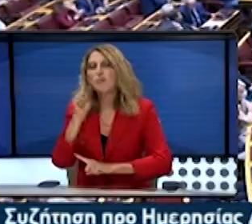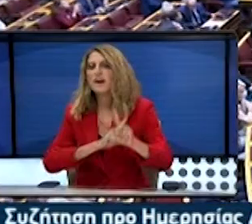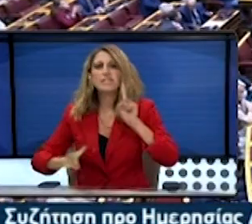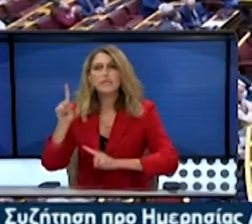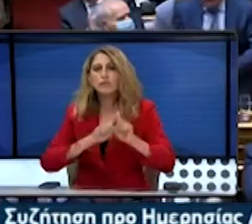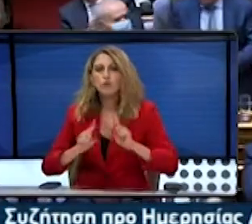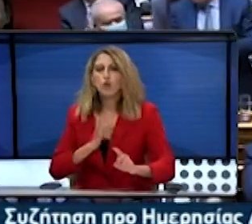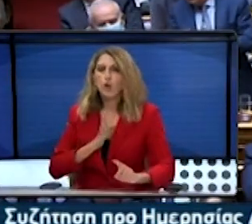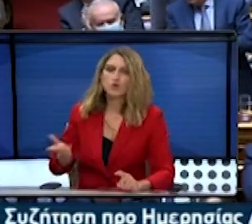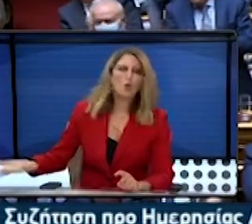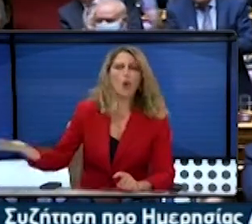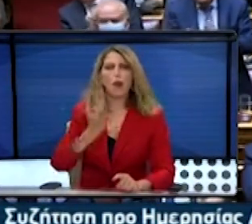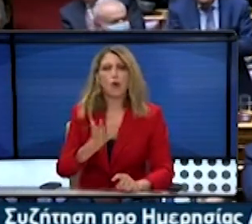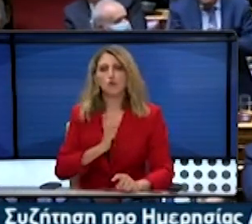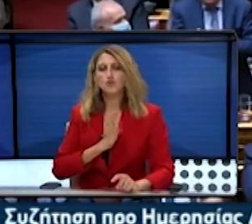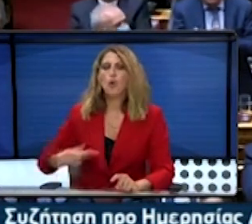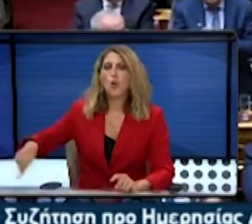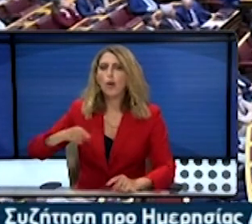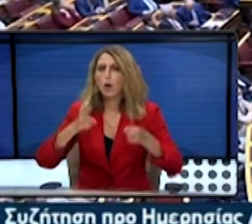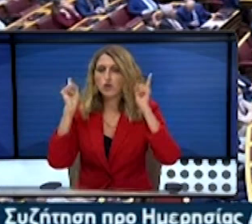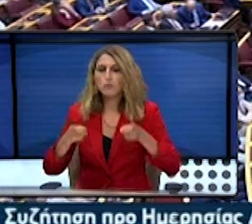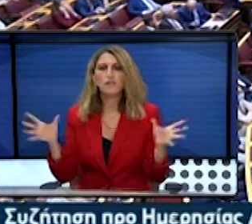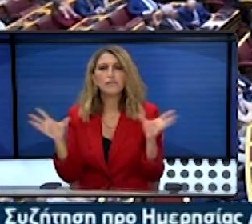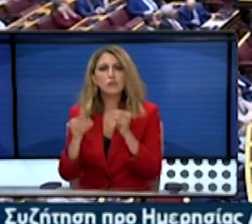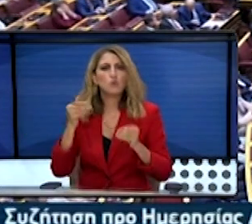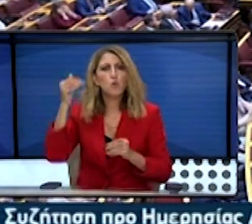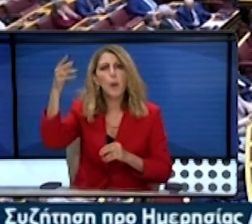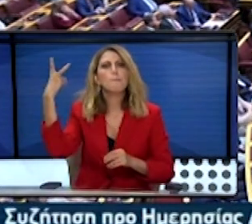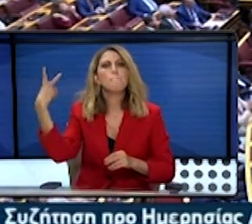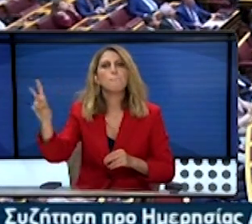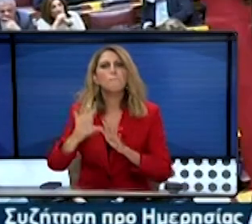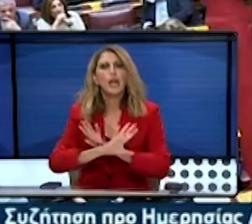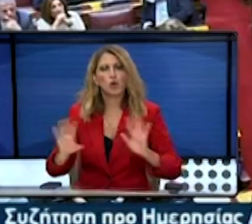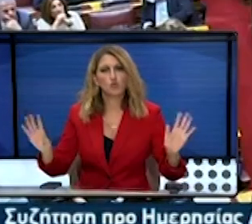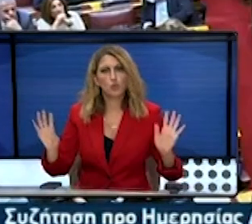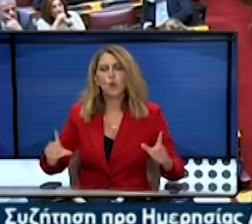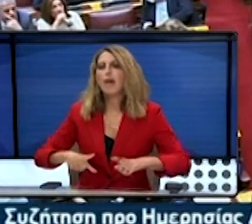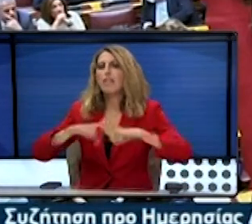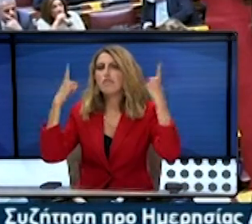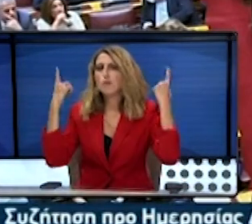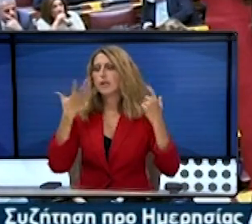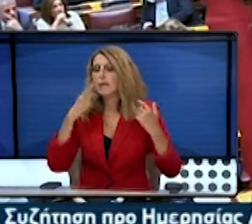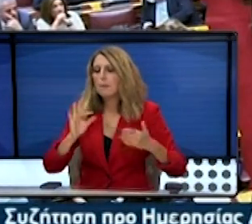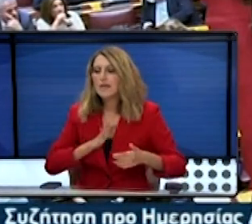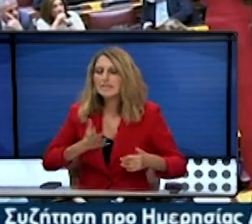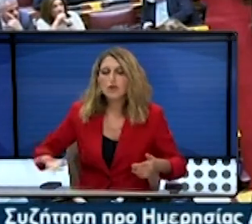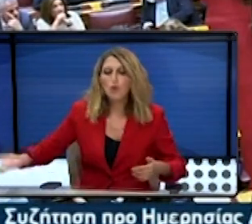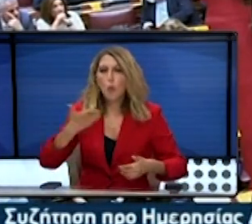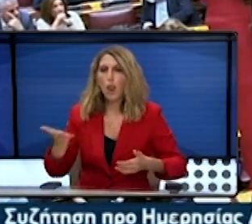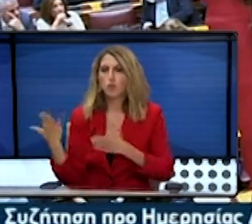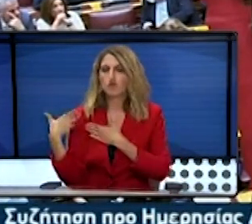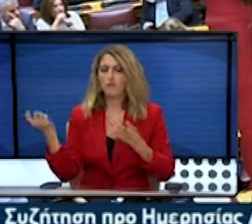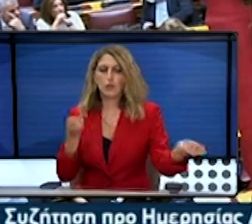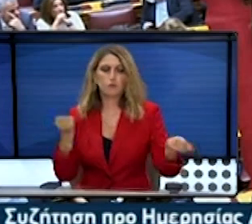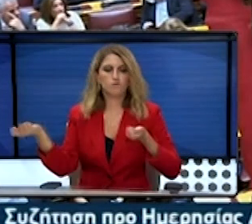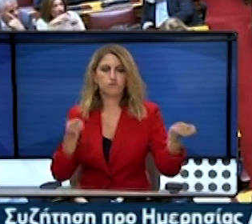να πω για τις εταιρείες δημοσκοπήσεων, παρότι όπως ξέρετε υπήρξαν και καταγγελίες μέχρι και για εικονικά τιμολόγια για κάποιες από αυτές και σίγουρα